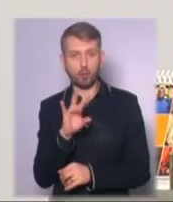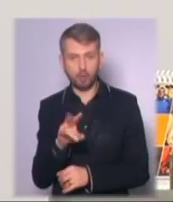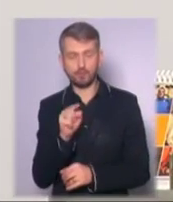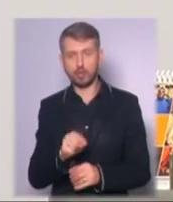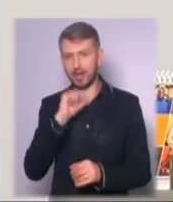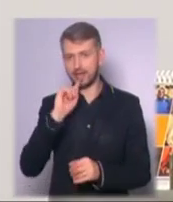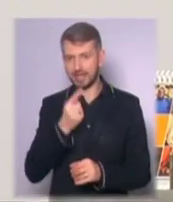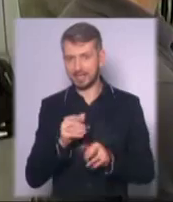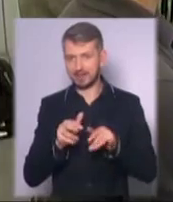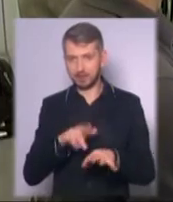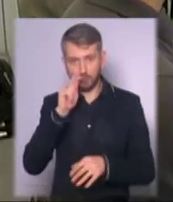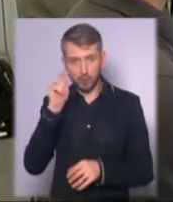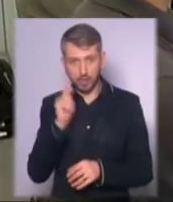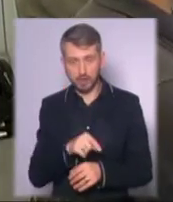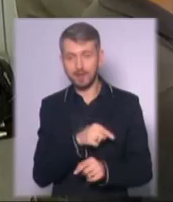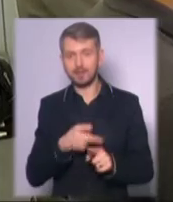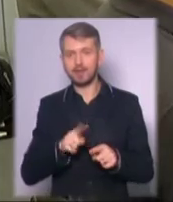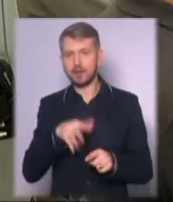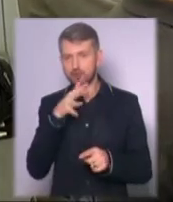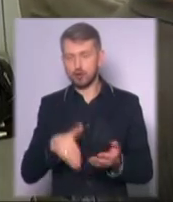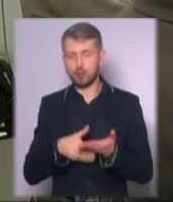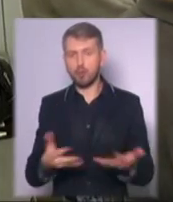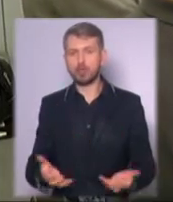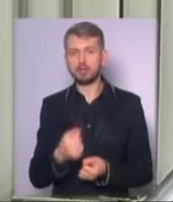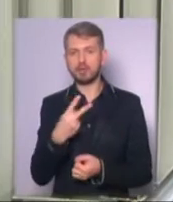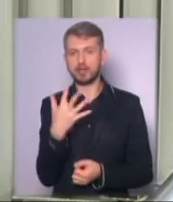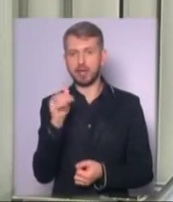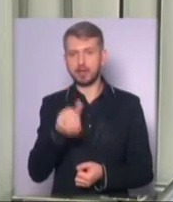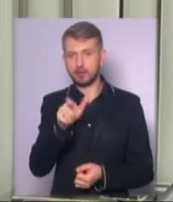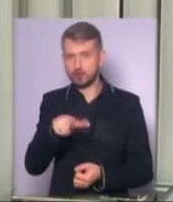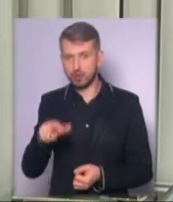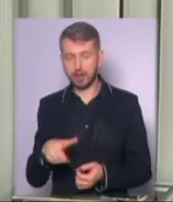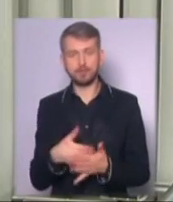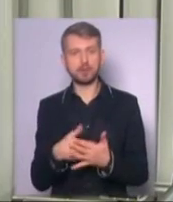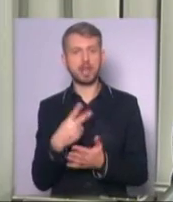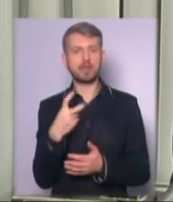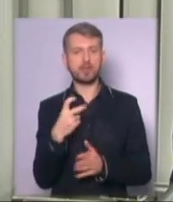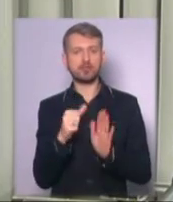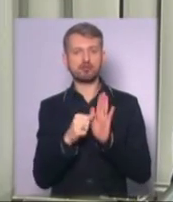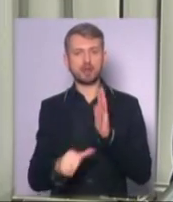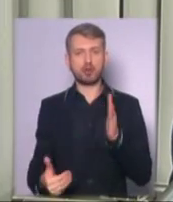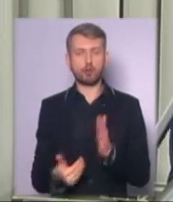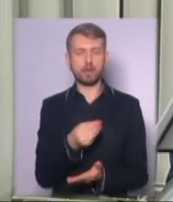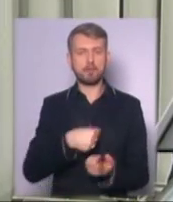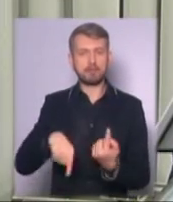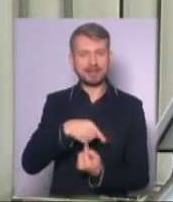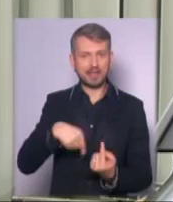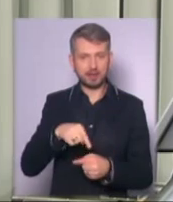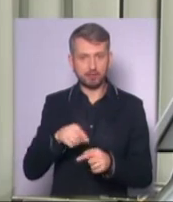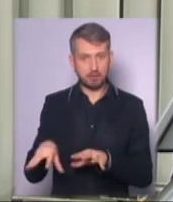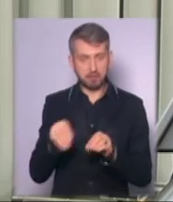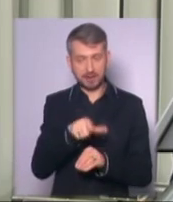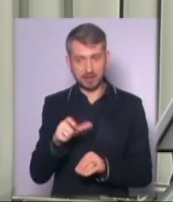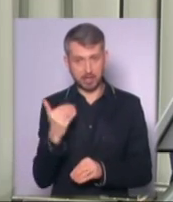в Україні. За цей час допомогу отримали 25 тисяч людей. Десь 260 нових бізнесів переселенців